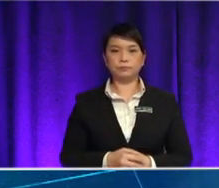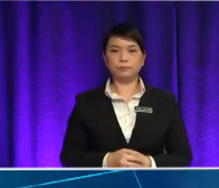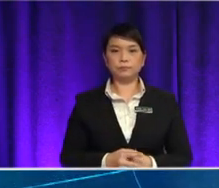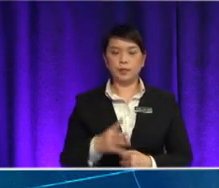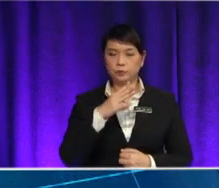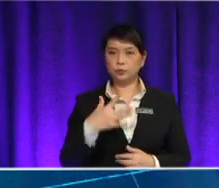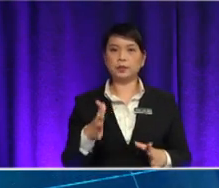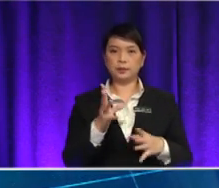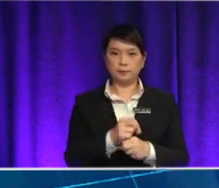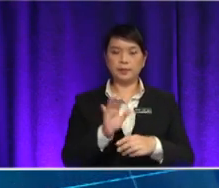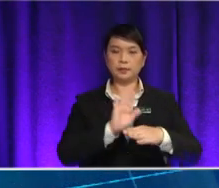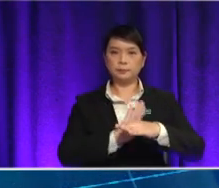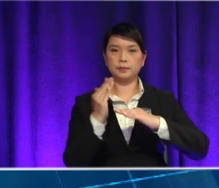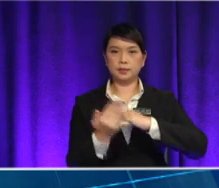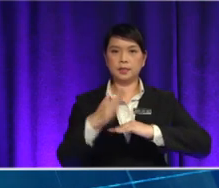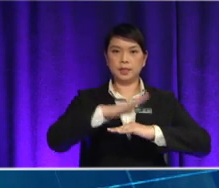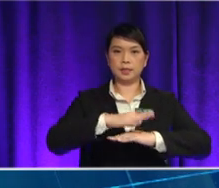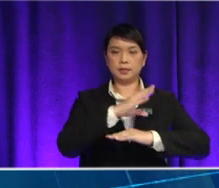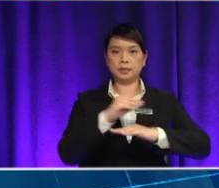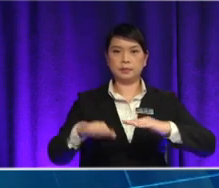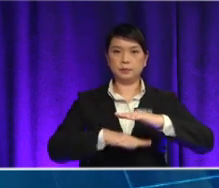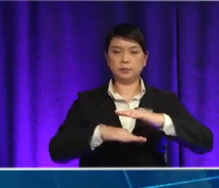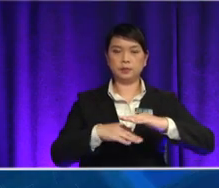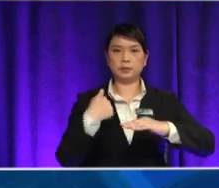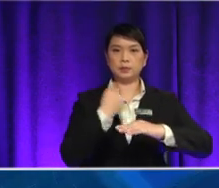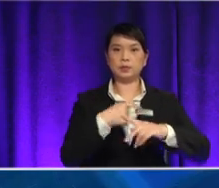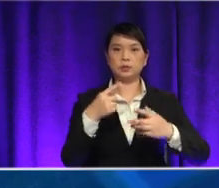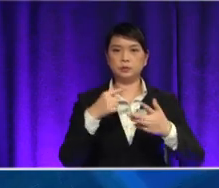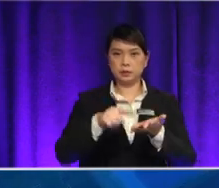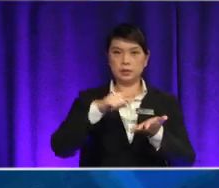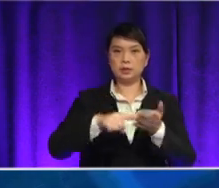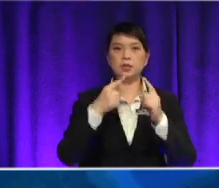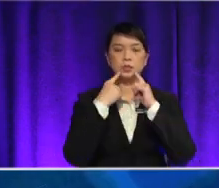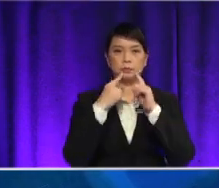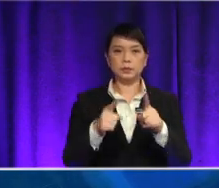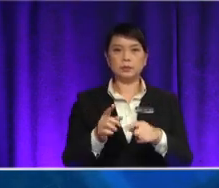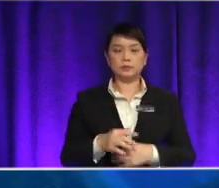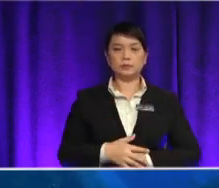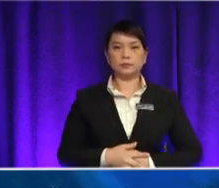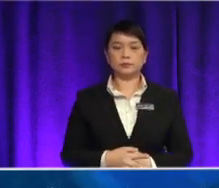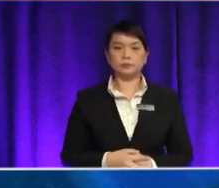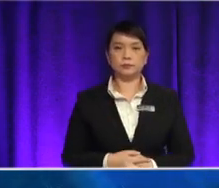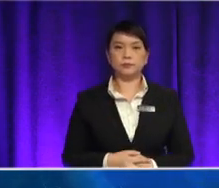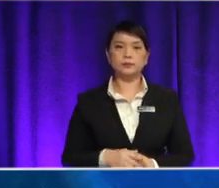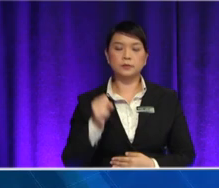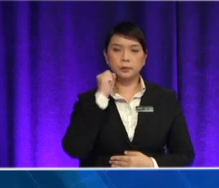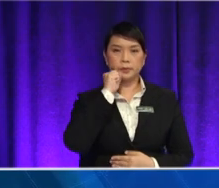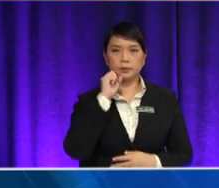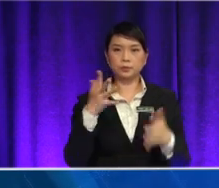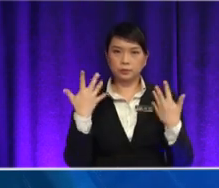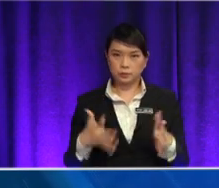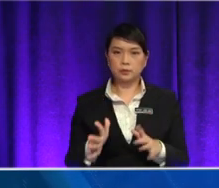bawah, sempadan atas. Okey, saya rasa tanpa buang masa kita cuba cek jawapan. Okey. Sasvini pun dah kongsikan. Sasvini pun dah